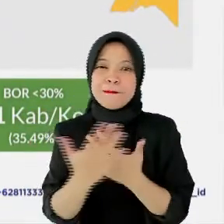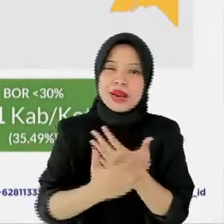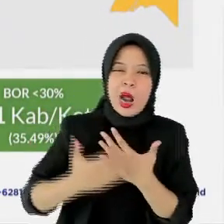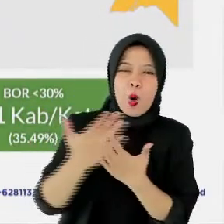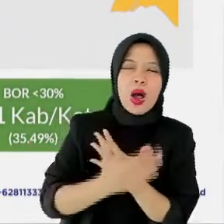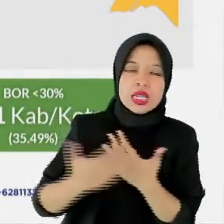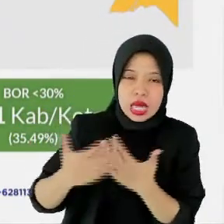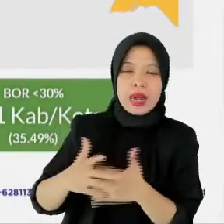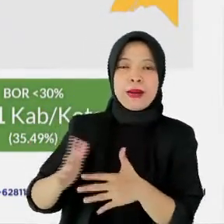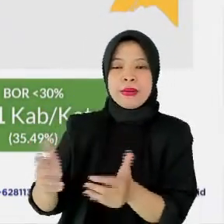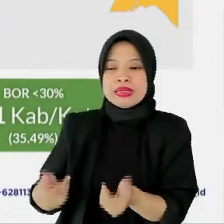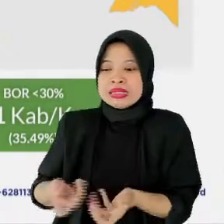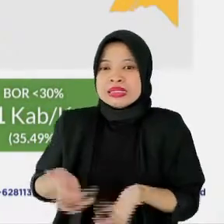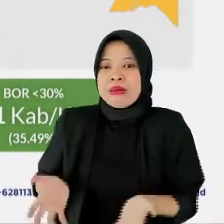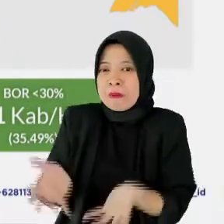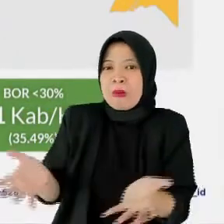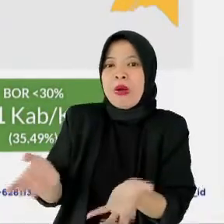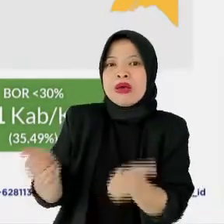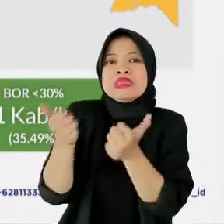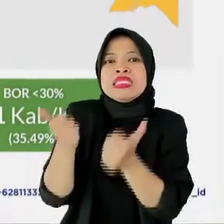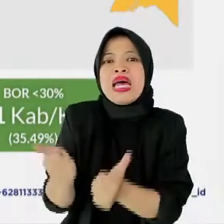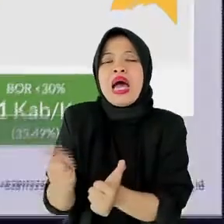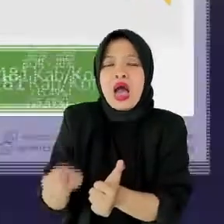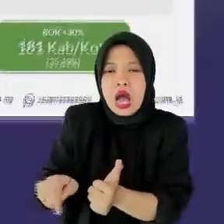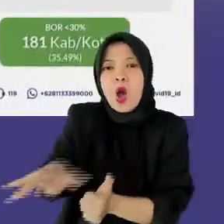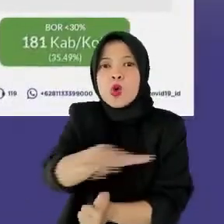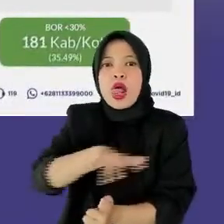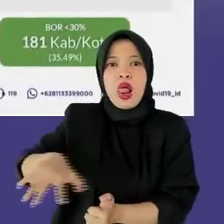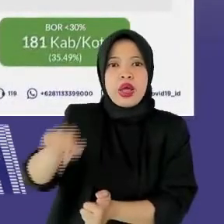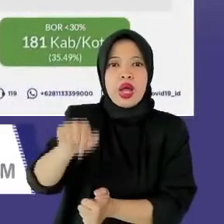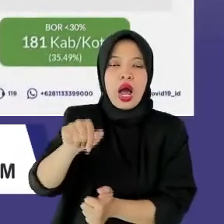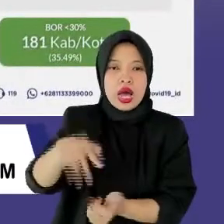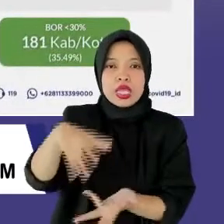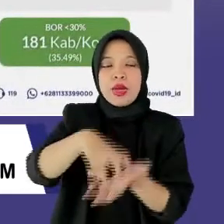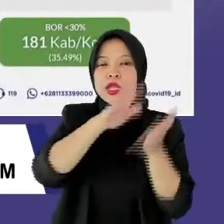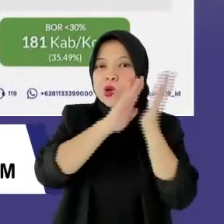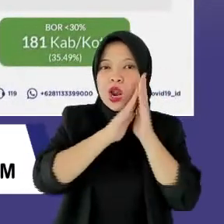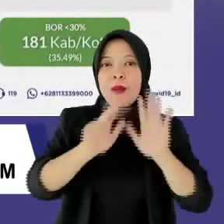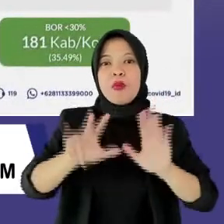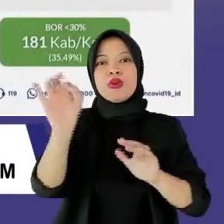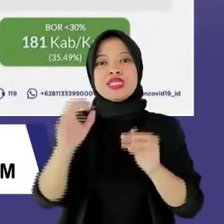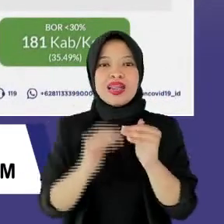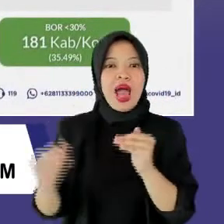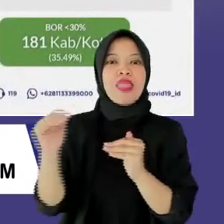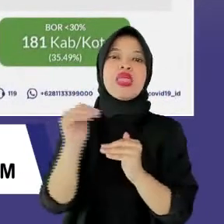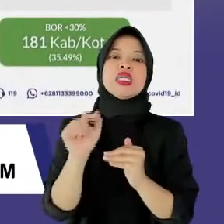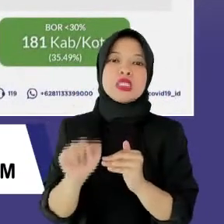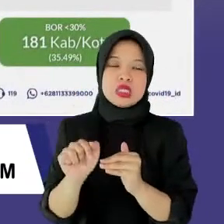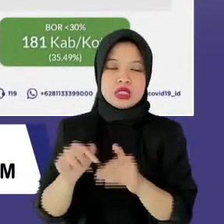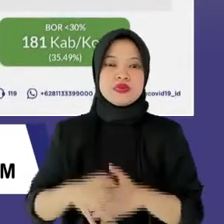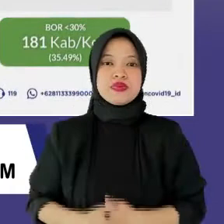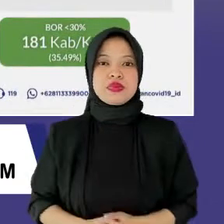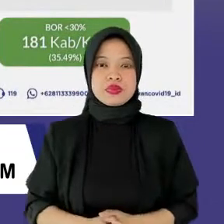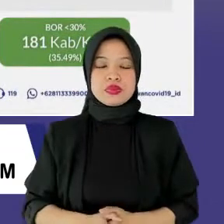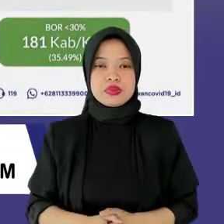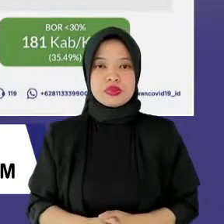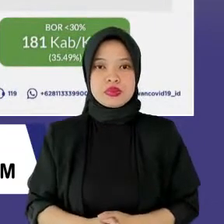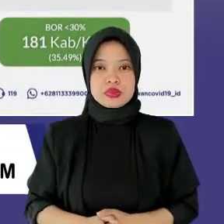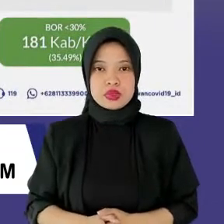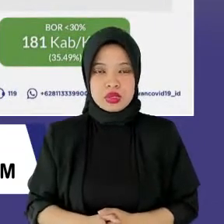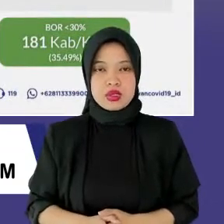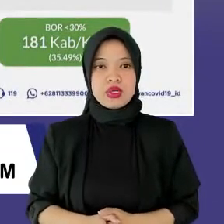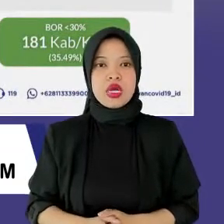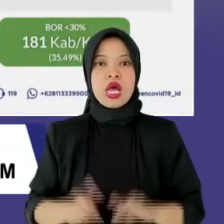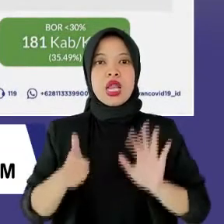dan penanganan dapat segera diberikan di wilayah tersebut, karena memang secara BOR dia di atas 80%. Kemudian kalau kita lihat yang BOR